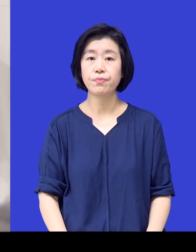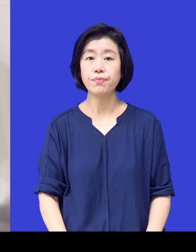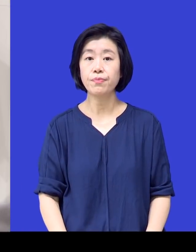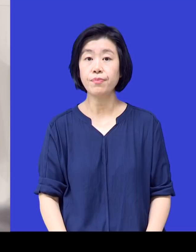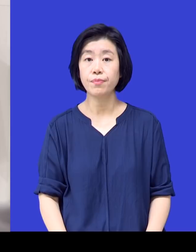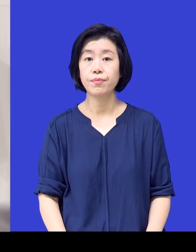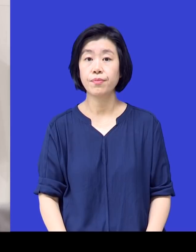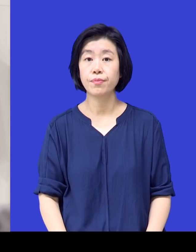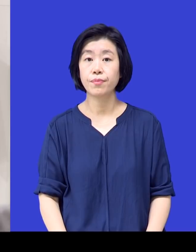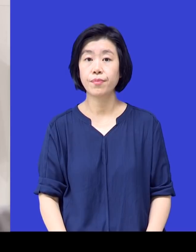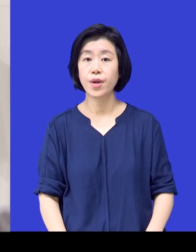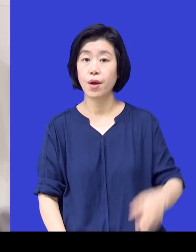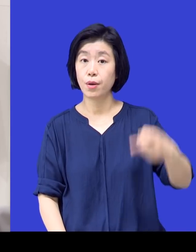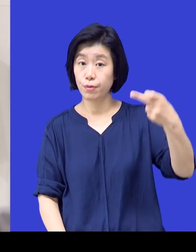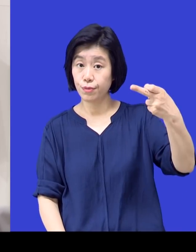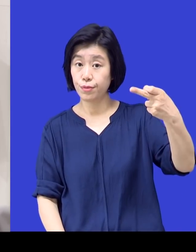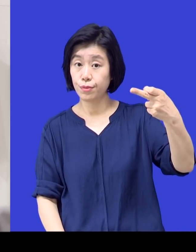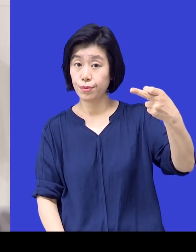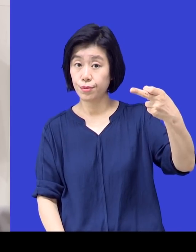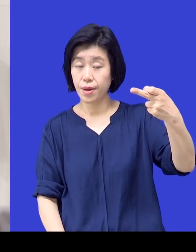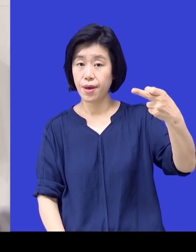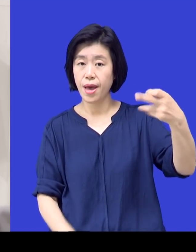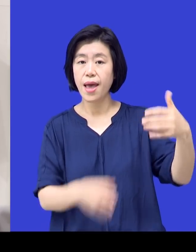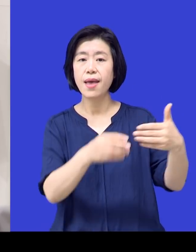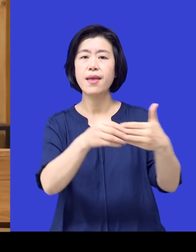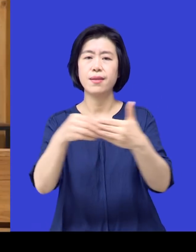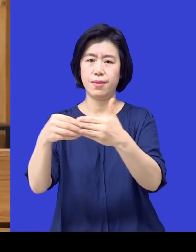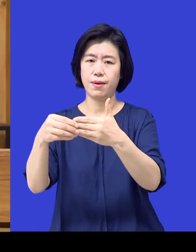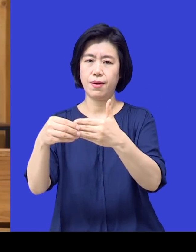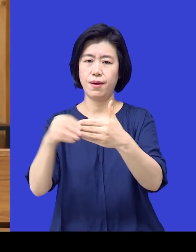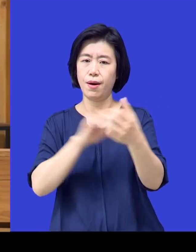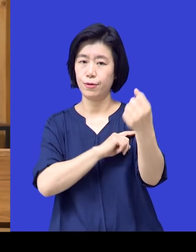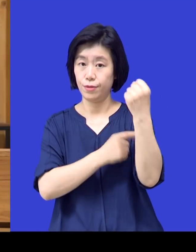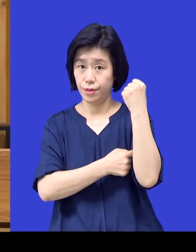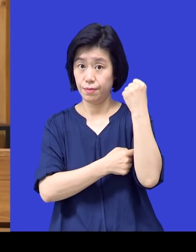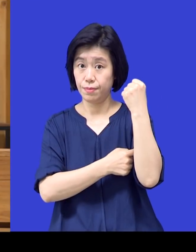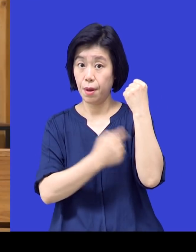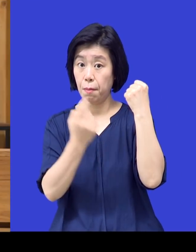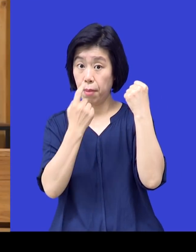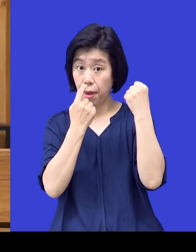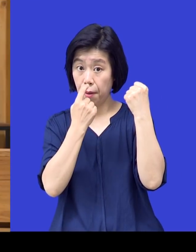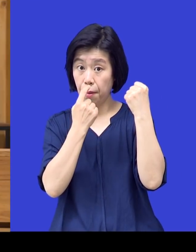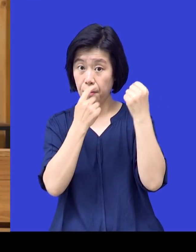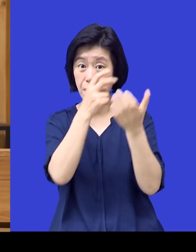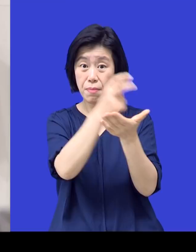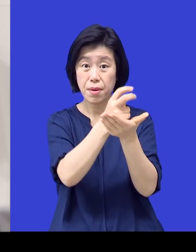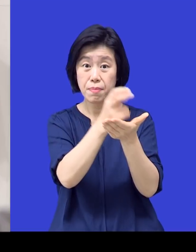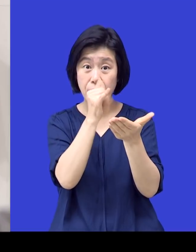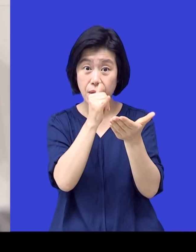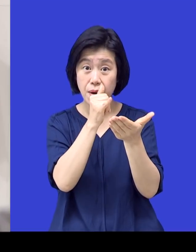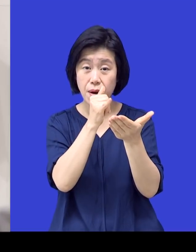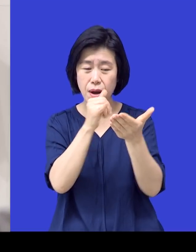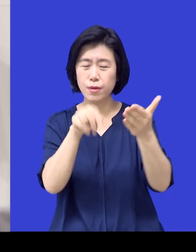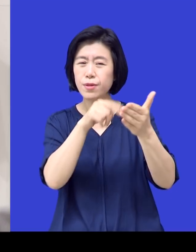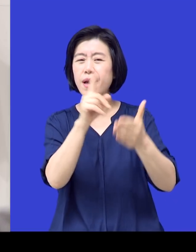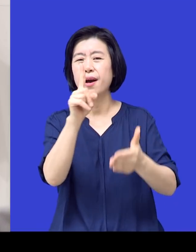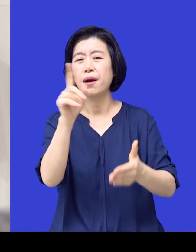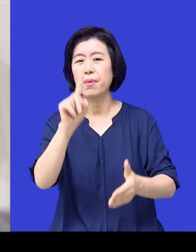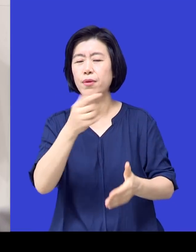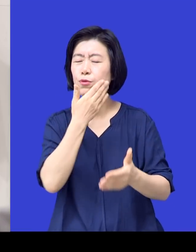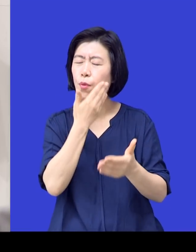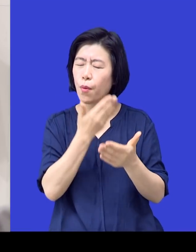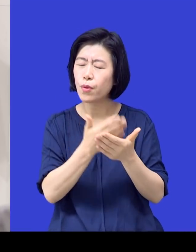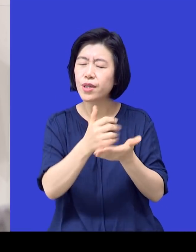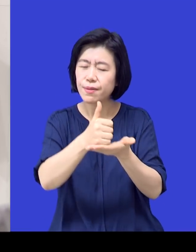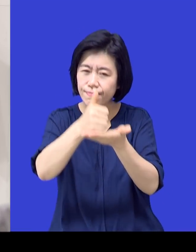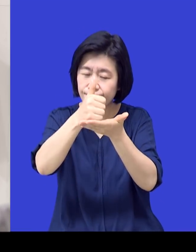12개의 리더십 원칙 중에 하나가 존귀함이에요. dignity라는. 네. 그래서 아실지 모르겠는데